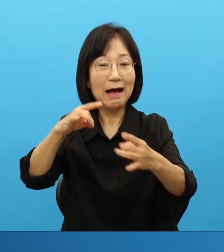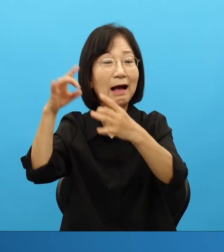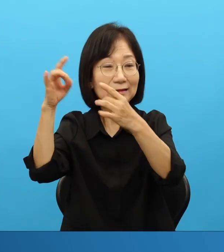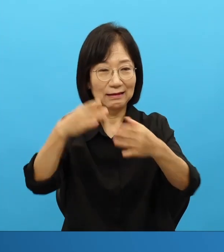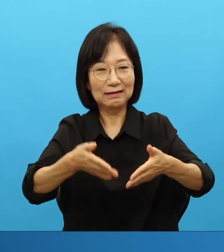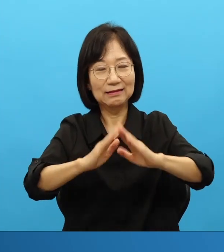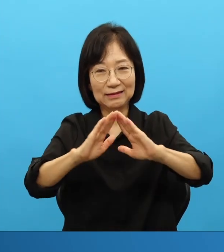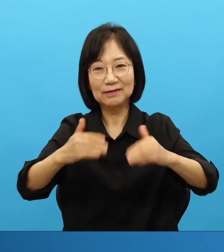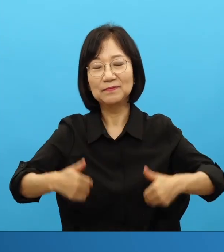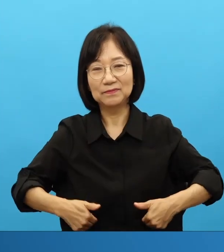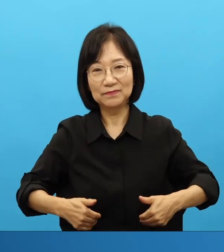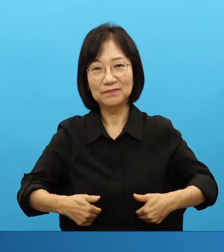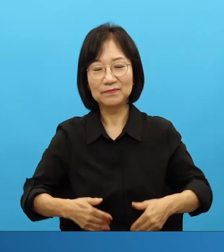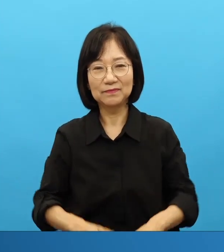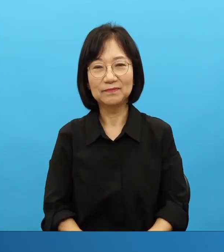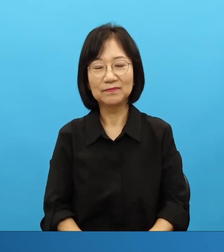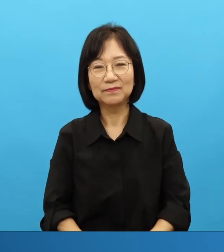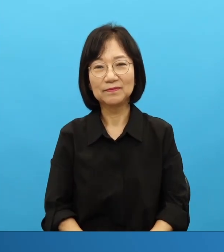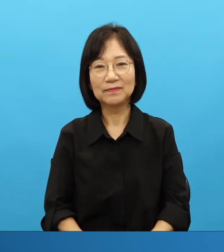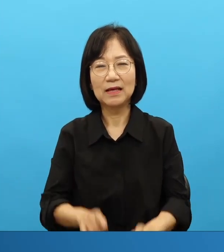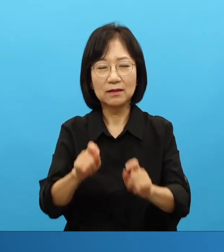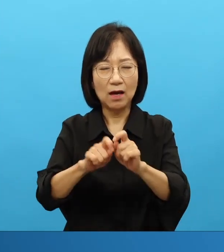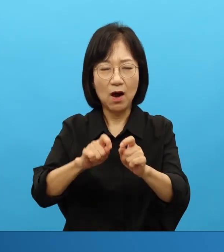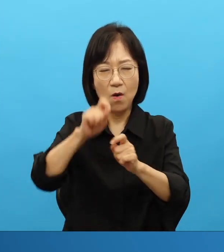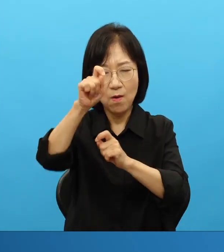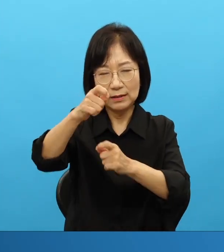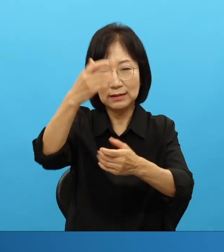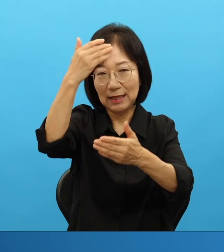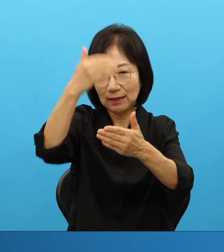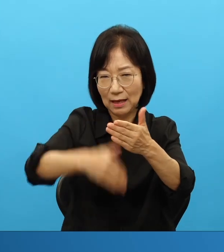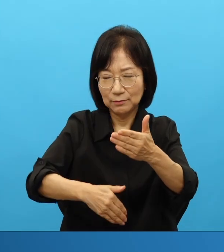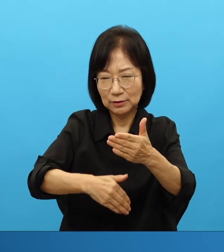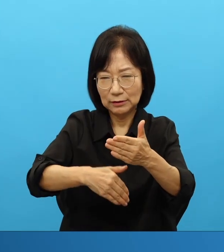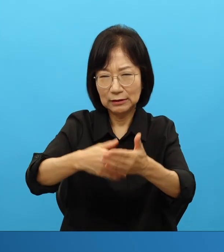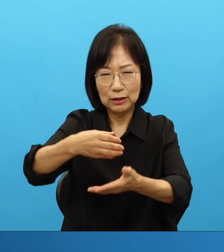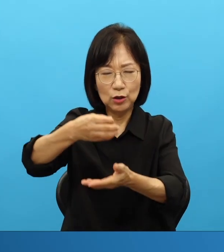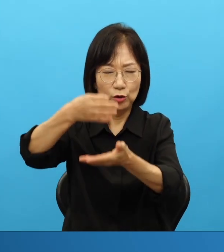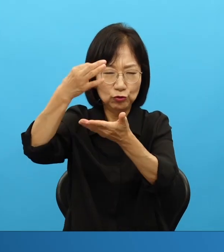7 이정표 영원히 남을 유산인 땅끝이 어딥니까?